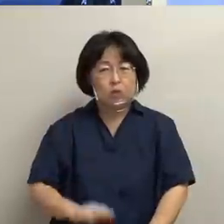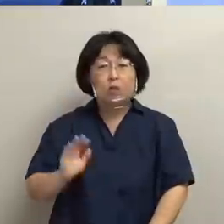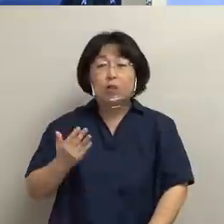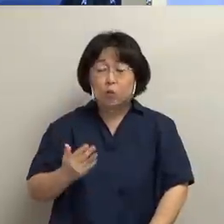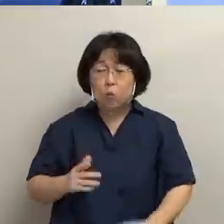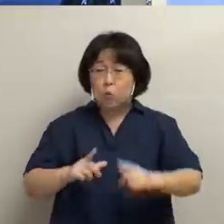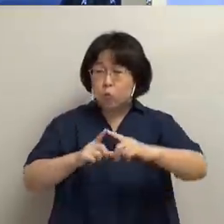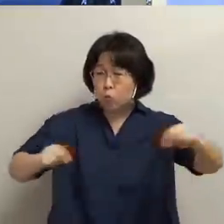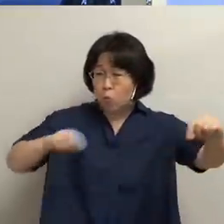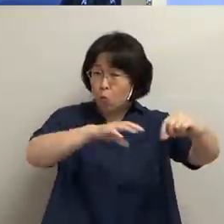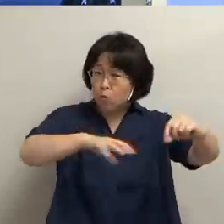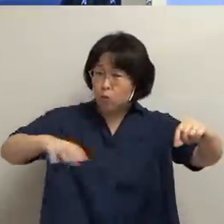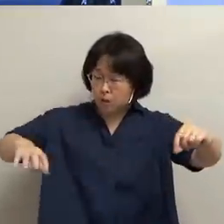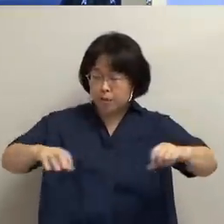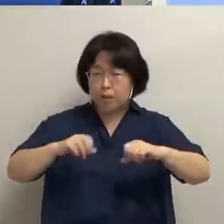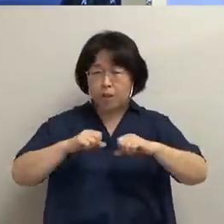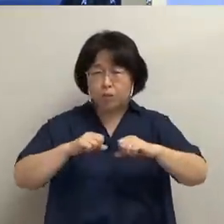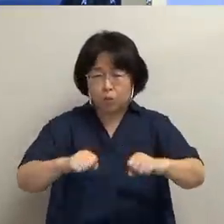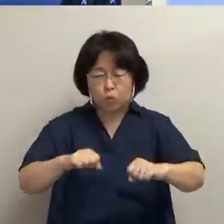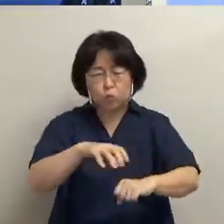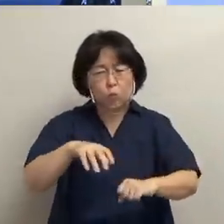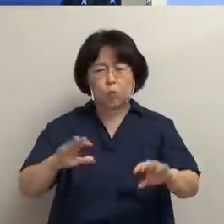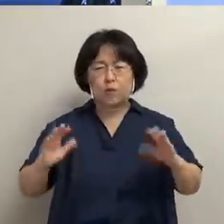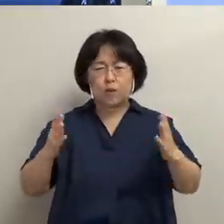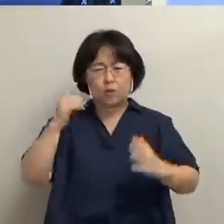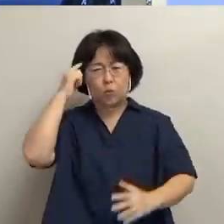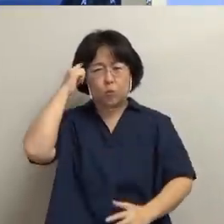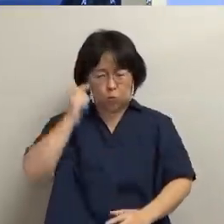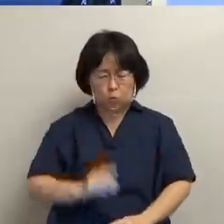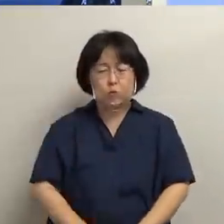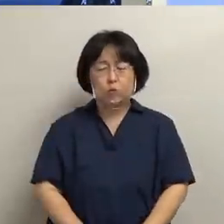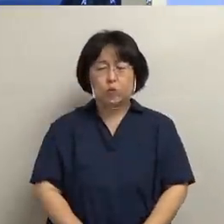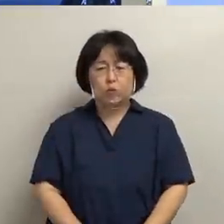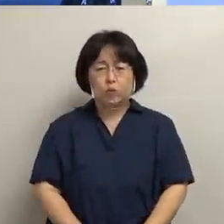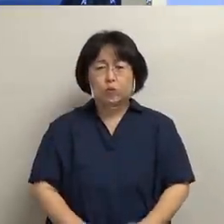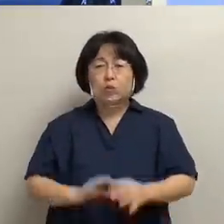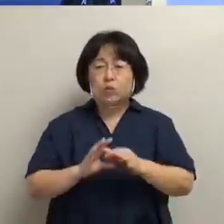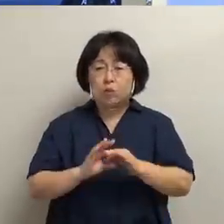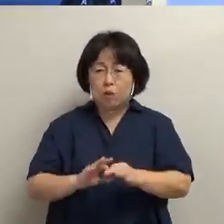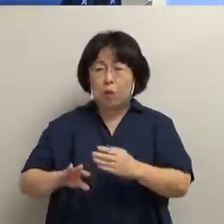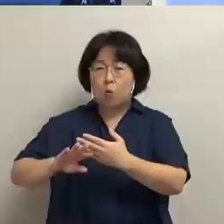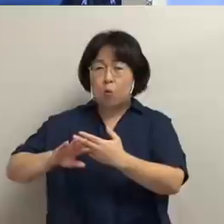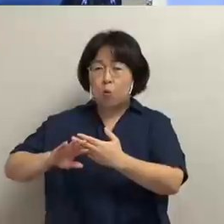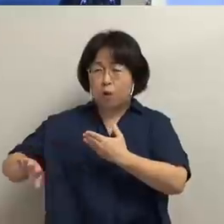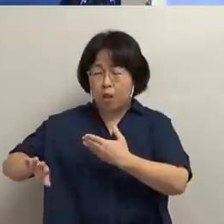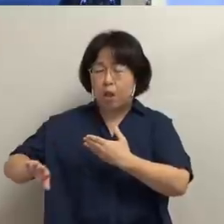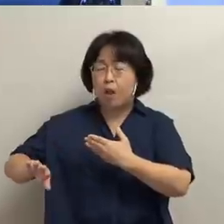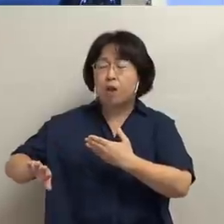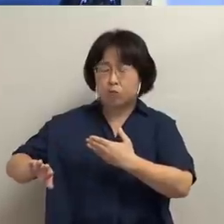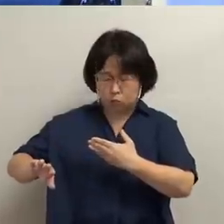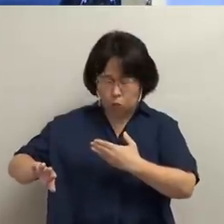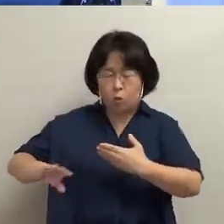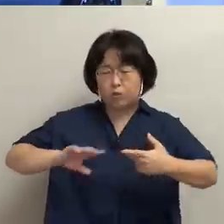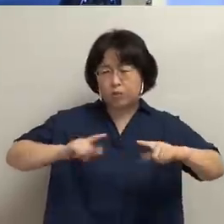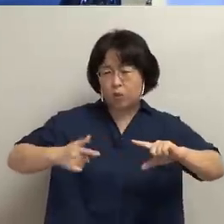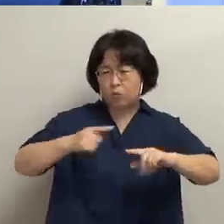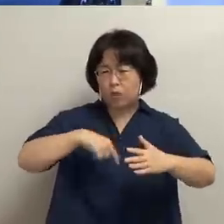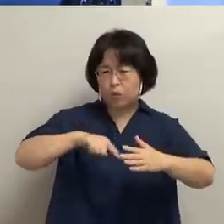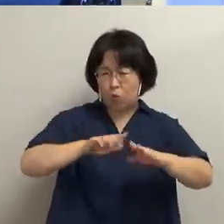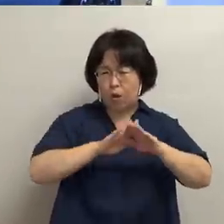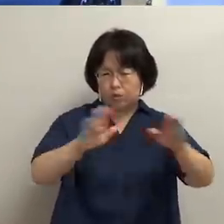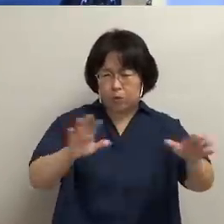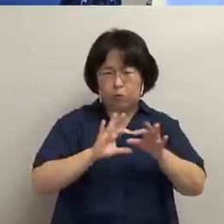道府県で多分やっているところはないですからそういう意味で言うとの他と違うことをやってるんで批判されることはもうあると思いますが